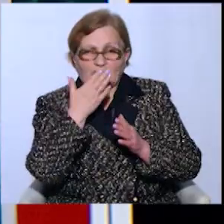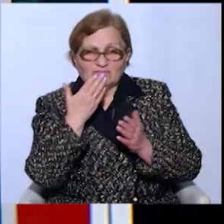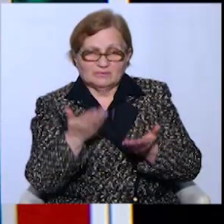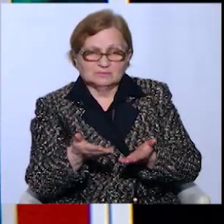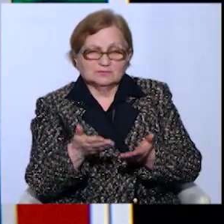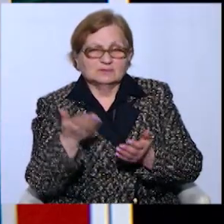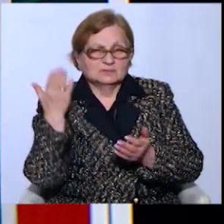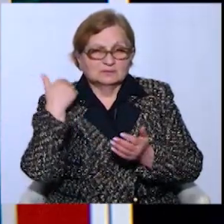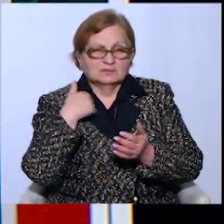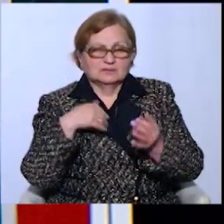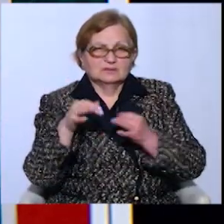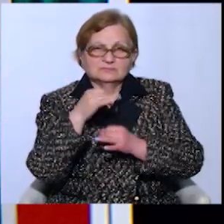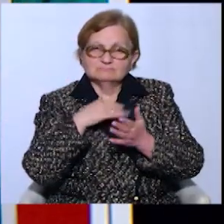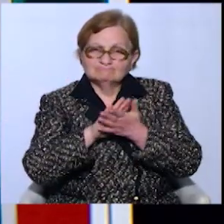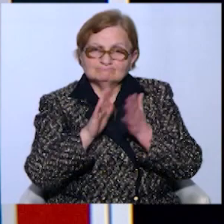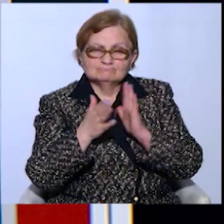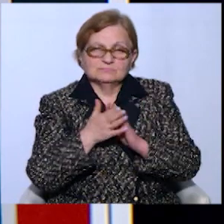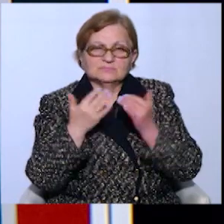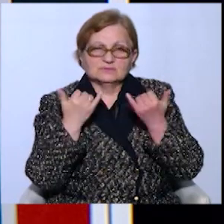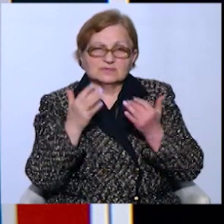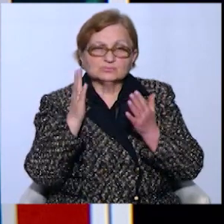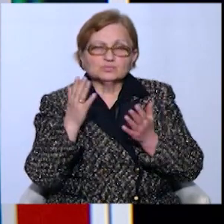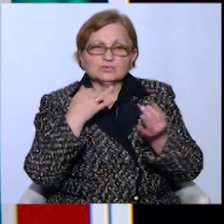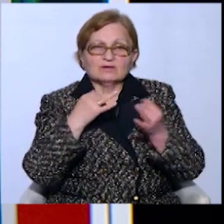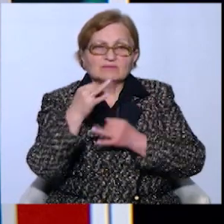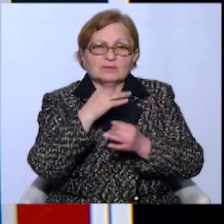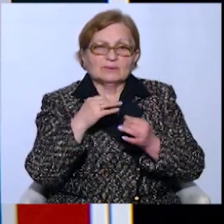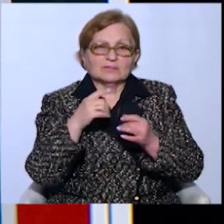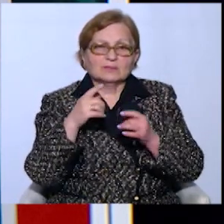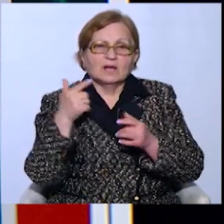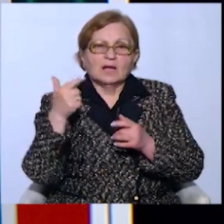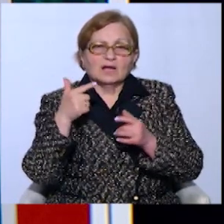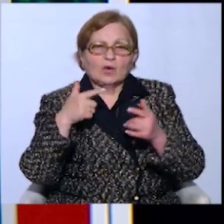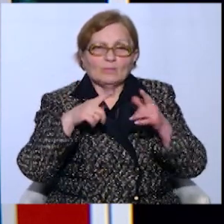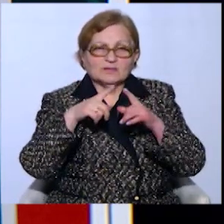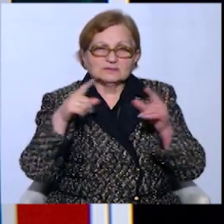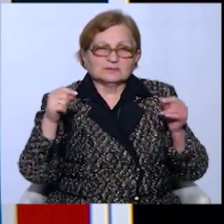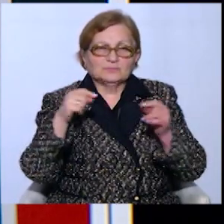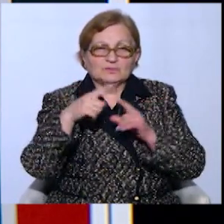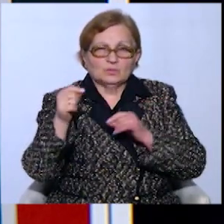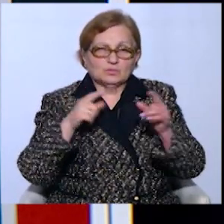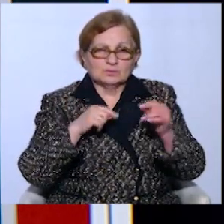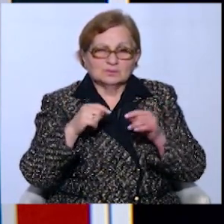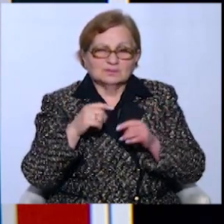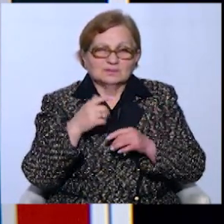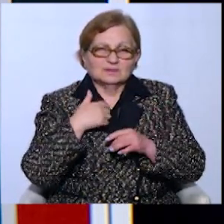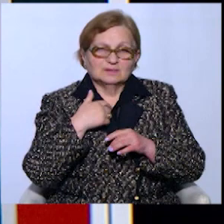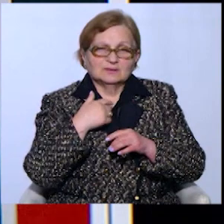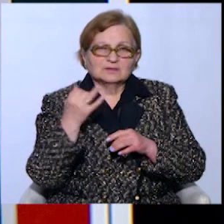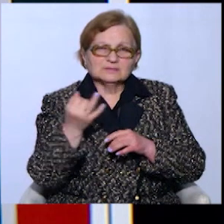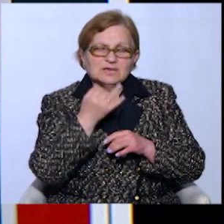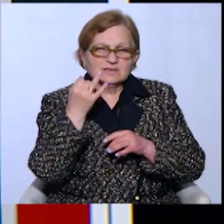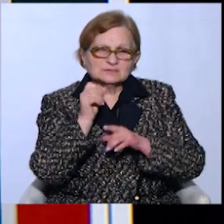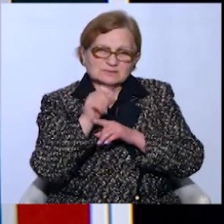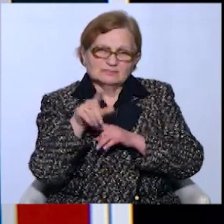წინა გაკვეთილზე ჩვენ შევთანხმდით, რომ დღეს გეომეტრიულ ფიგურებზე უნდა გვესაუბრა, მაგრამ იმდენად საინტერესო დავალებები